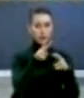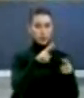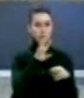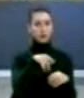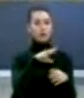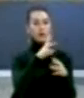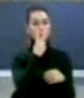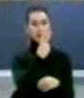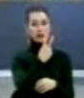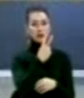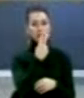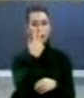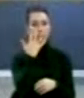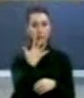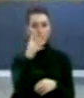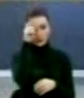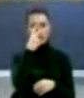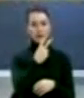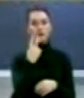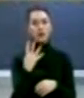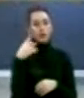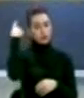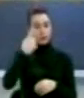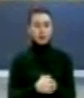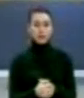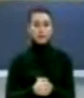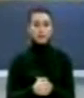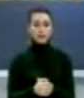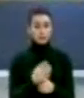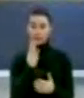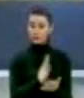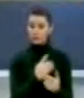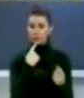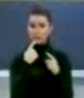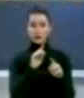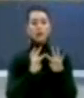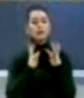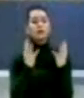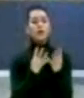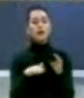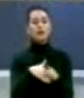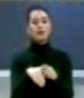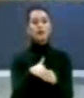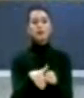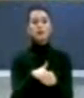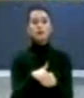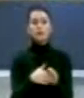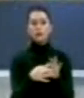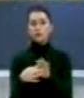shqiptar? Për më tepër, a jeni marrë vesh që në gjykata në veri, në stafin, do t'a ketë punësuar si pas këtyre